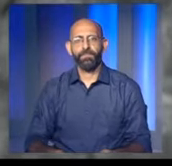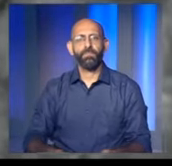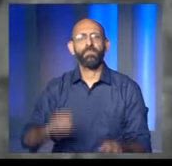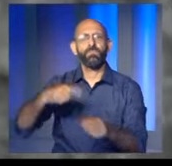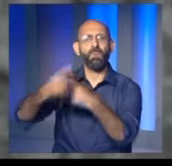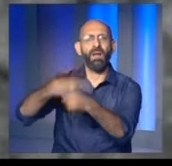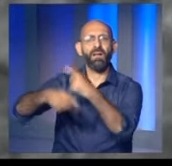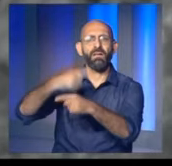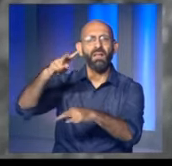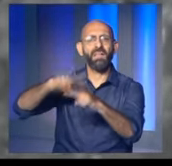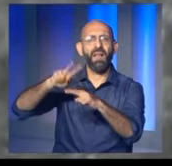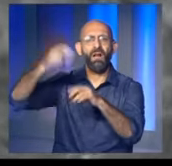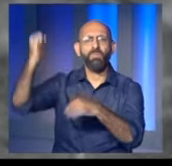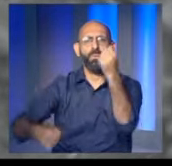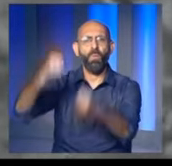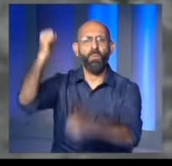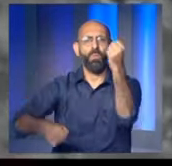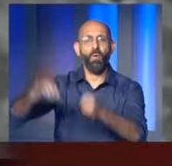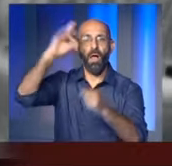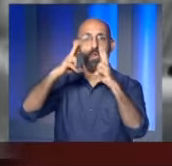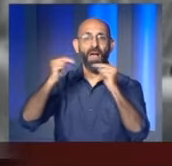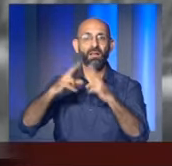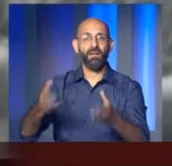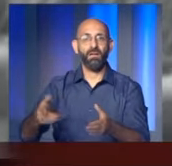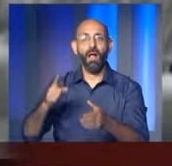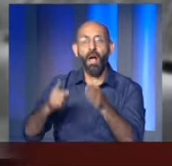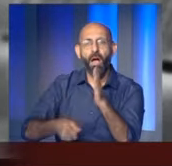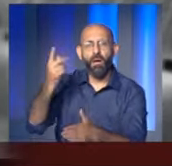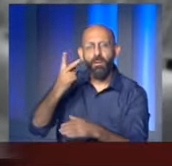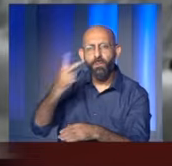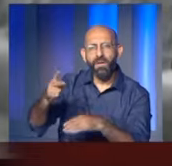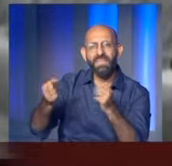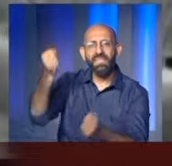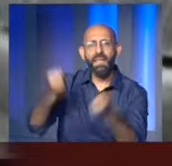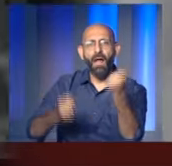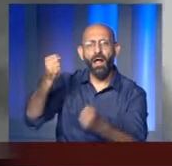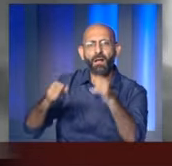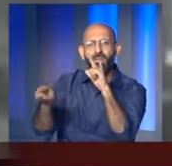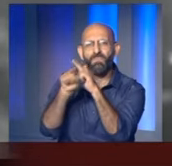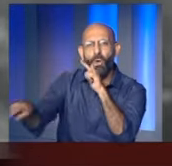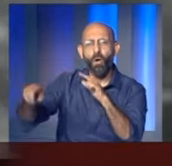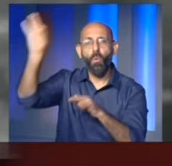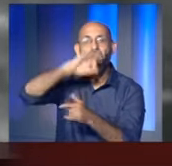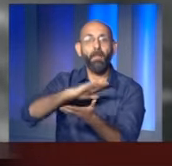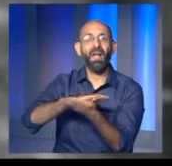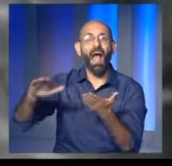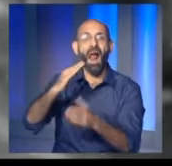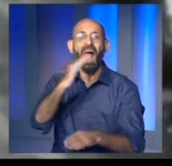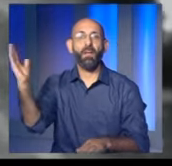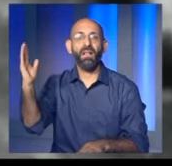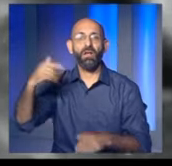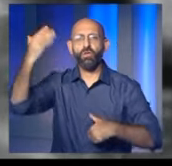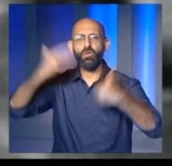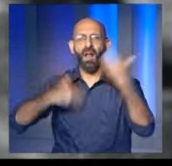تتواصل الاعتداءات الإسرائيلية على البلدات اللبنانية، حيث أغارت مسيرة معادية على سيارة بين يحمر ولباية في